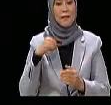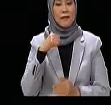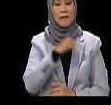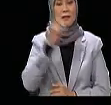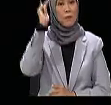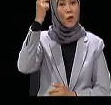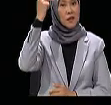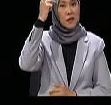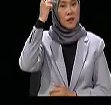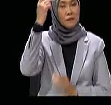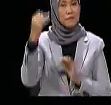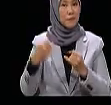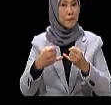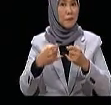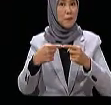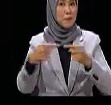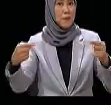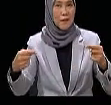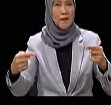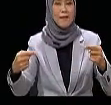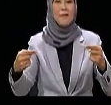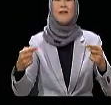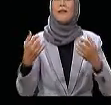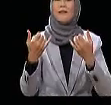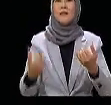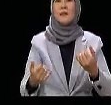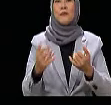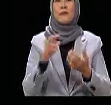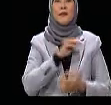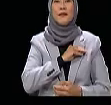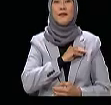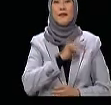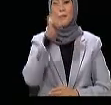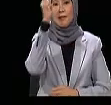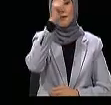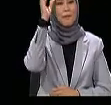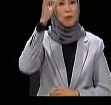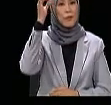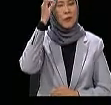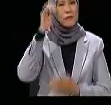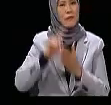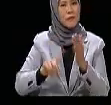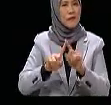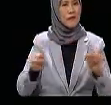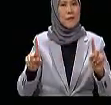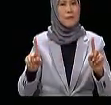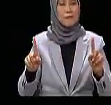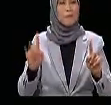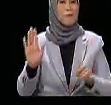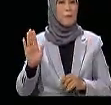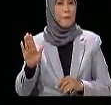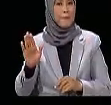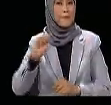politik pembangkang dan kini menteri kerajaan persekutuan apel perbedaan sabaran perjuangan